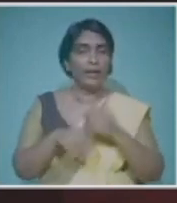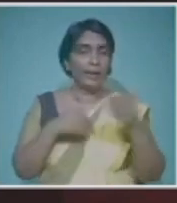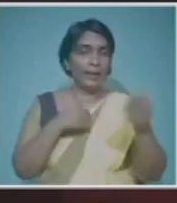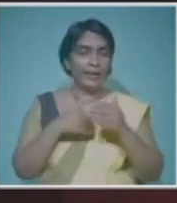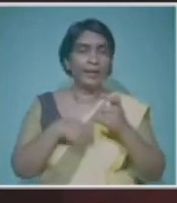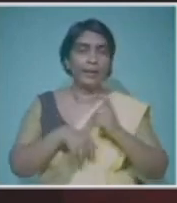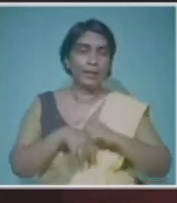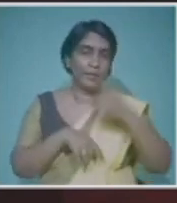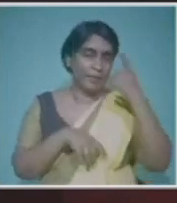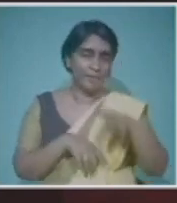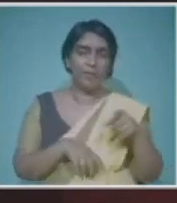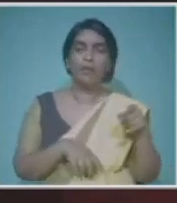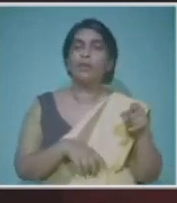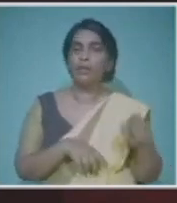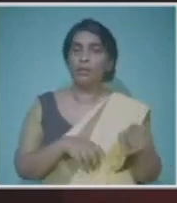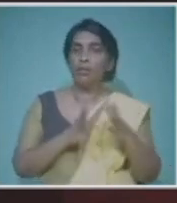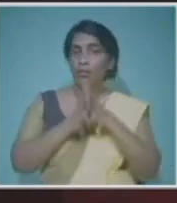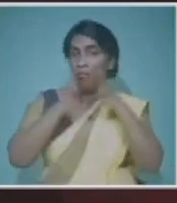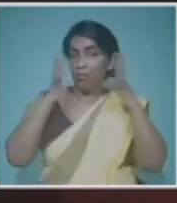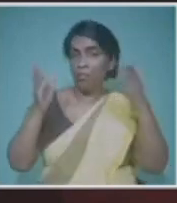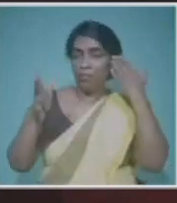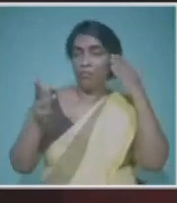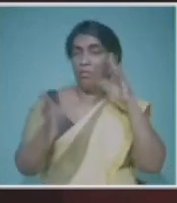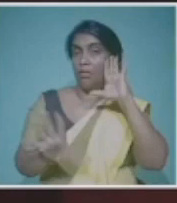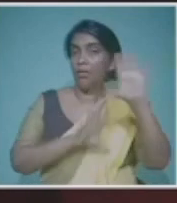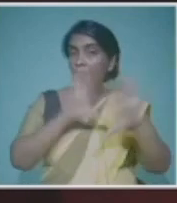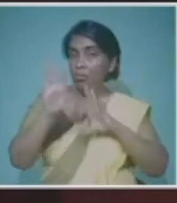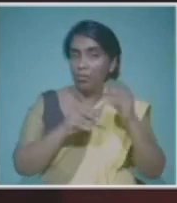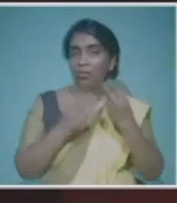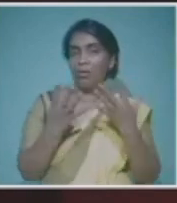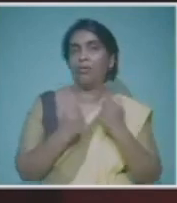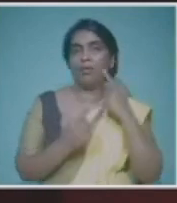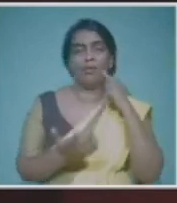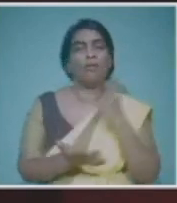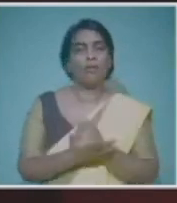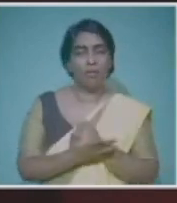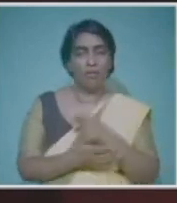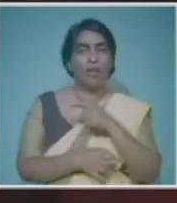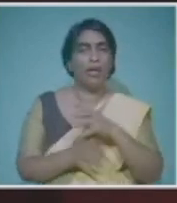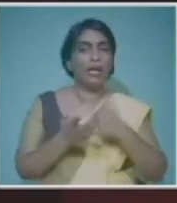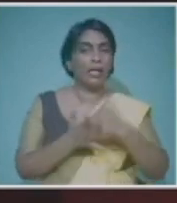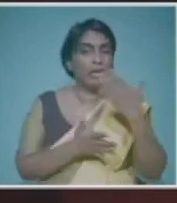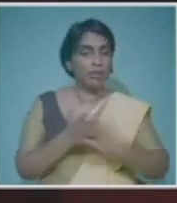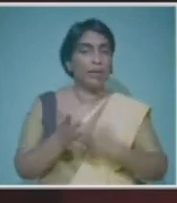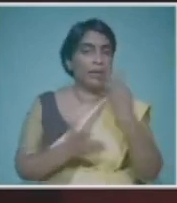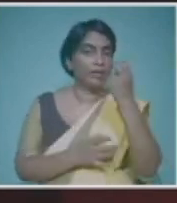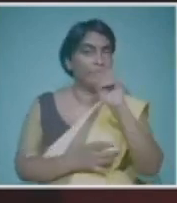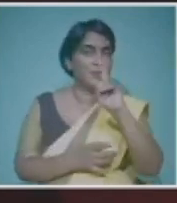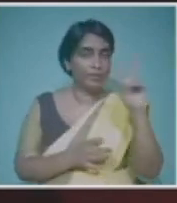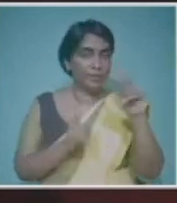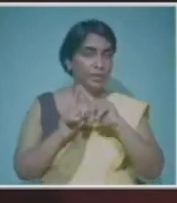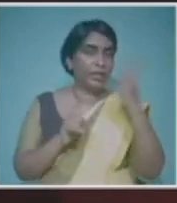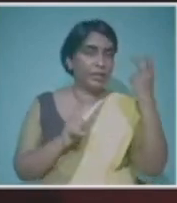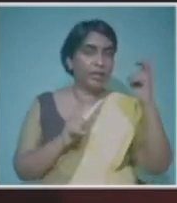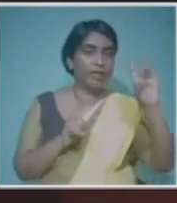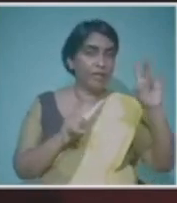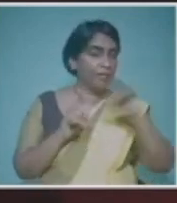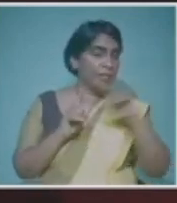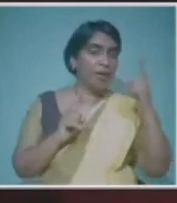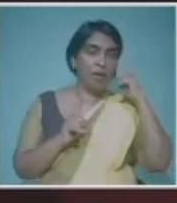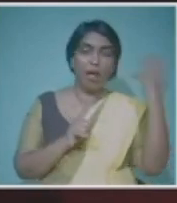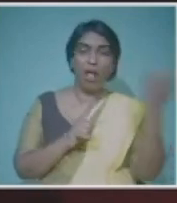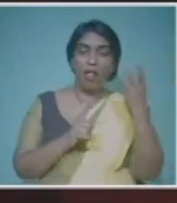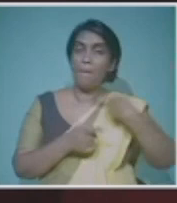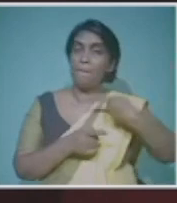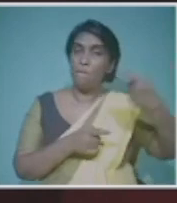ලැබී තිබීමේ හේතුවෙන් පුළුල් පරාසයකින් තොරතුරු ලබා ගැනීමට අපහසු වීම මෙම වාර්තාව 2022-25 කාල පරිච්ඡේදය තුළ ගල්ලංගුරු